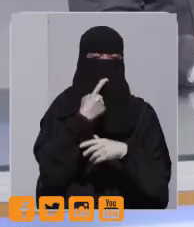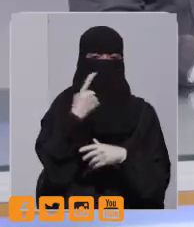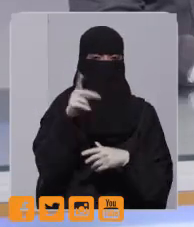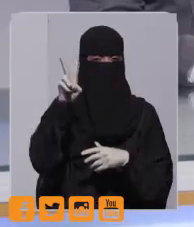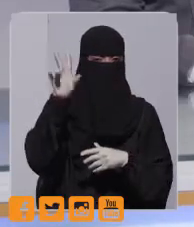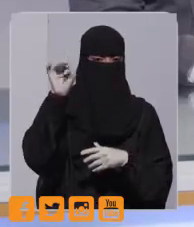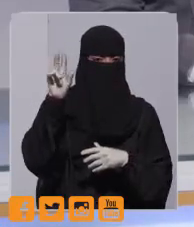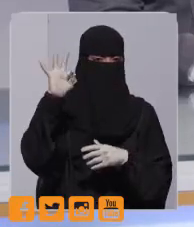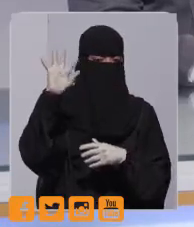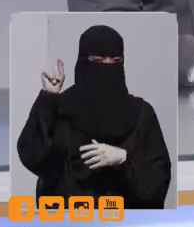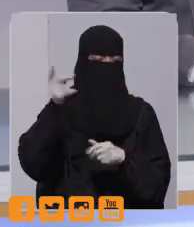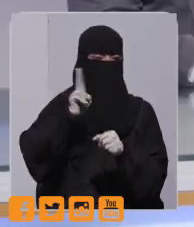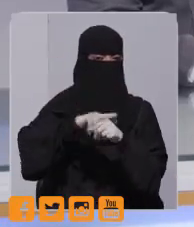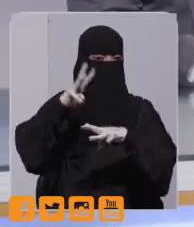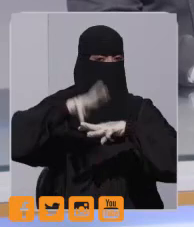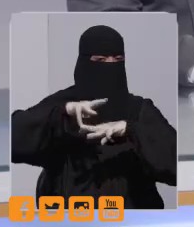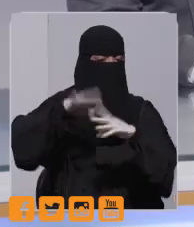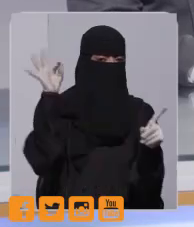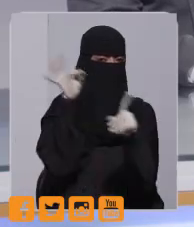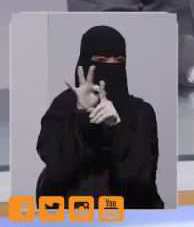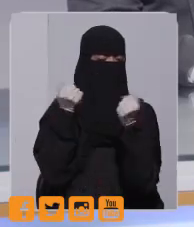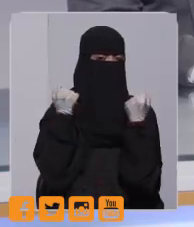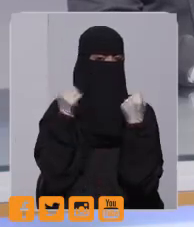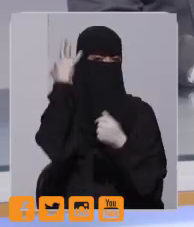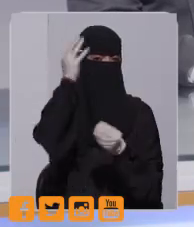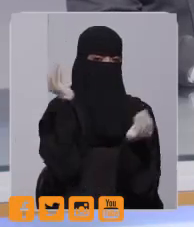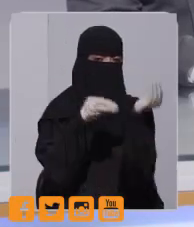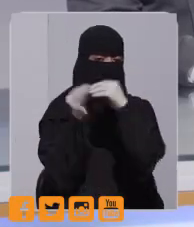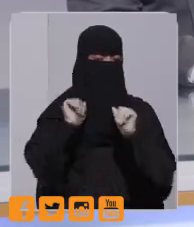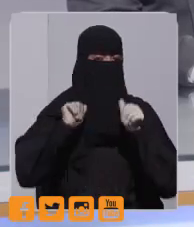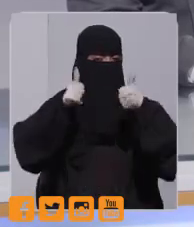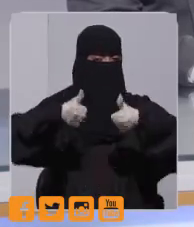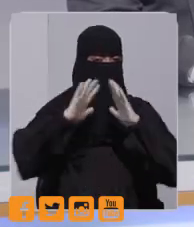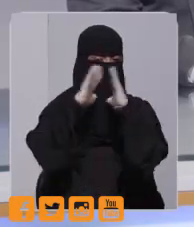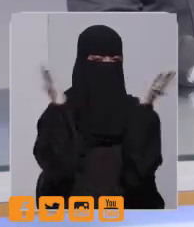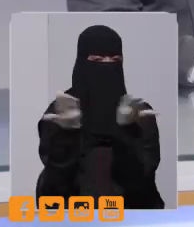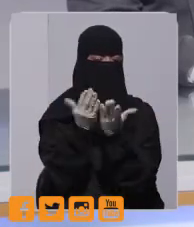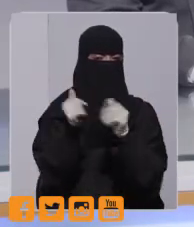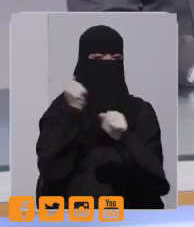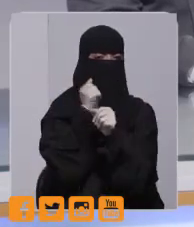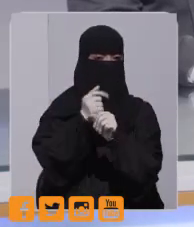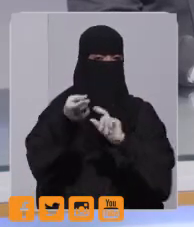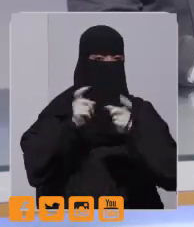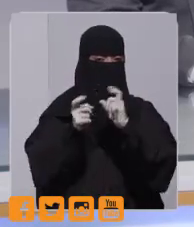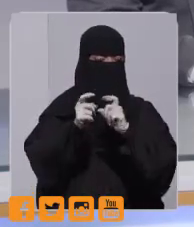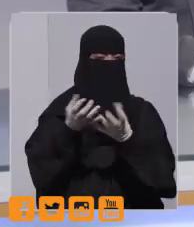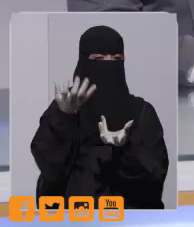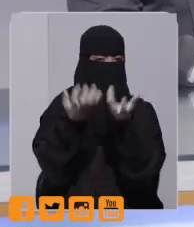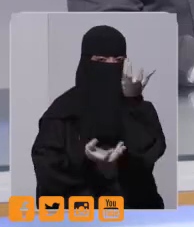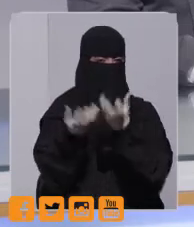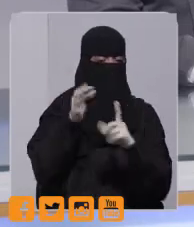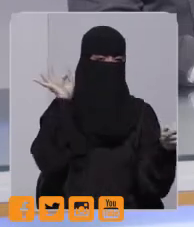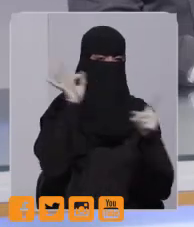23 المكتب التنفيذي شدد على مضاعفه جهود الجميع والعمل المؤسسي وتحسين الخدمات